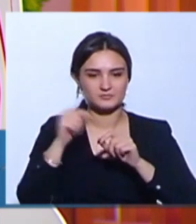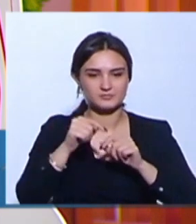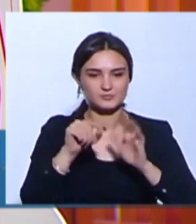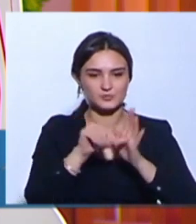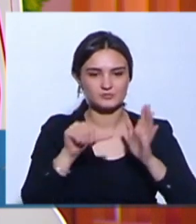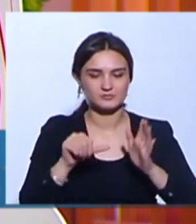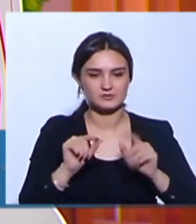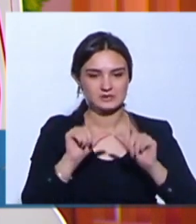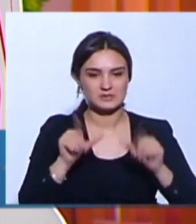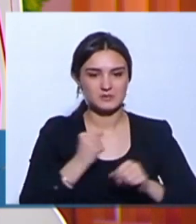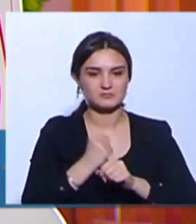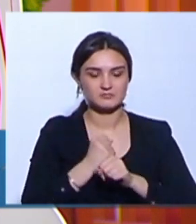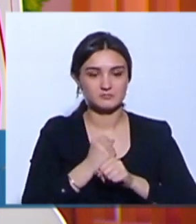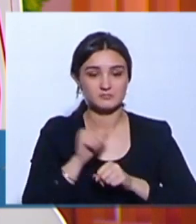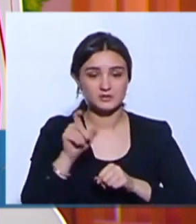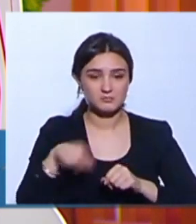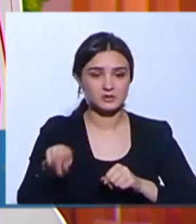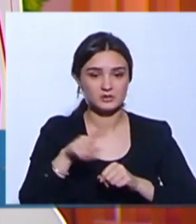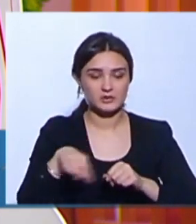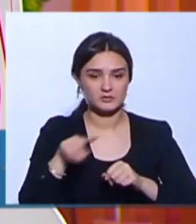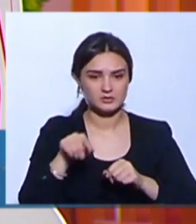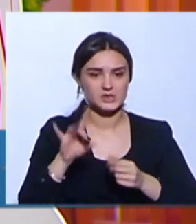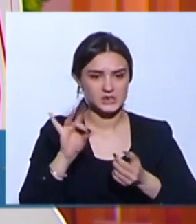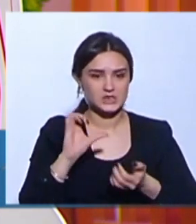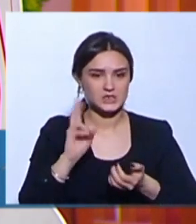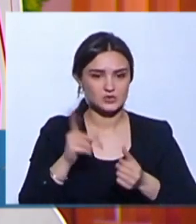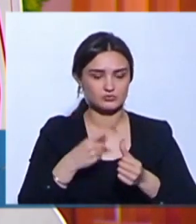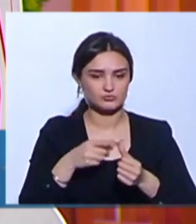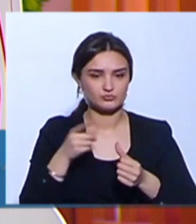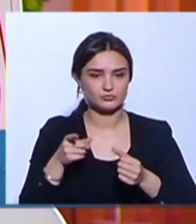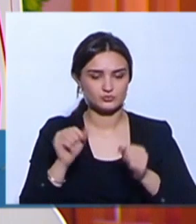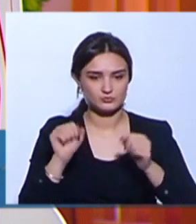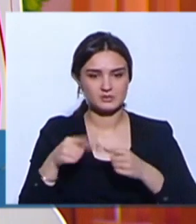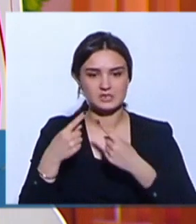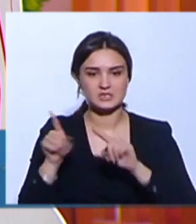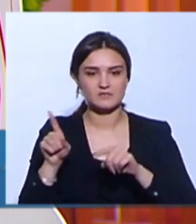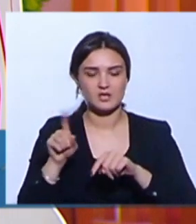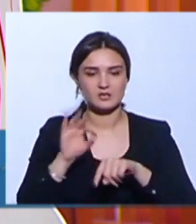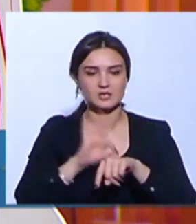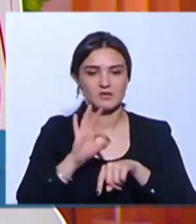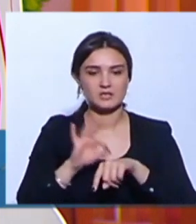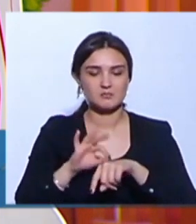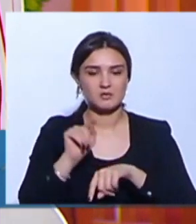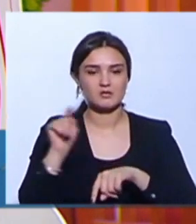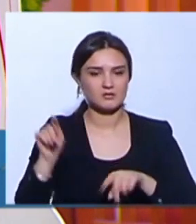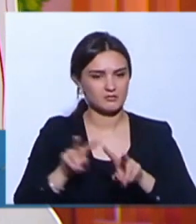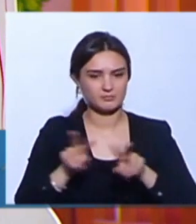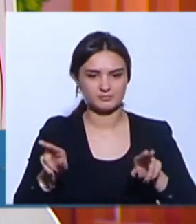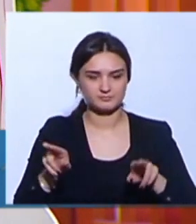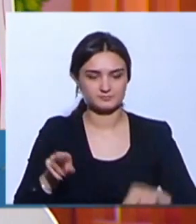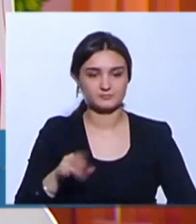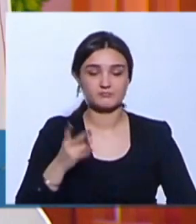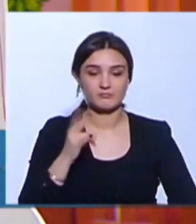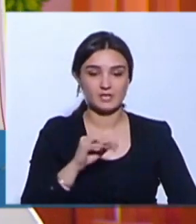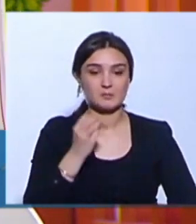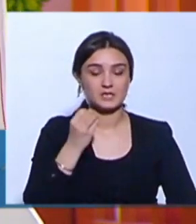ეს ადამიანები ისევე მაღალი რისკის ქვეშ არიან, როგორც შესაძლოა სხვა ქრონიკული დაავადების მქონე პაციენტი, მაგრამ